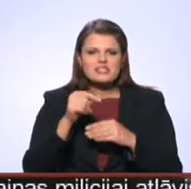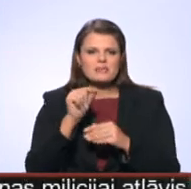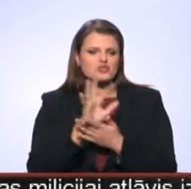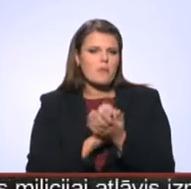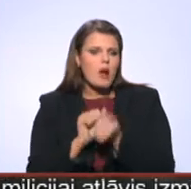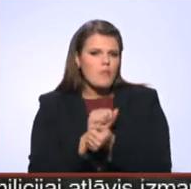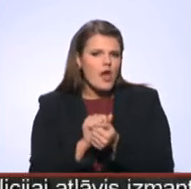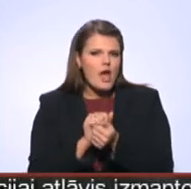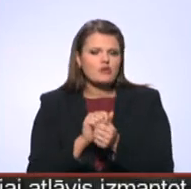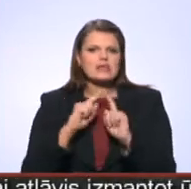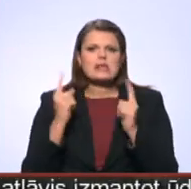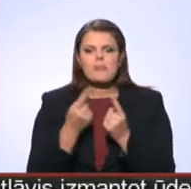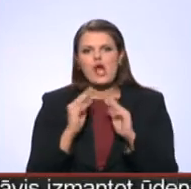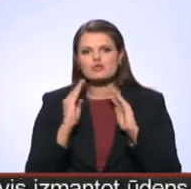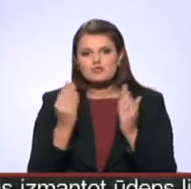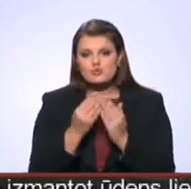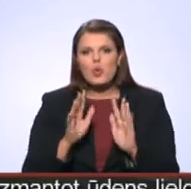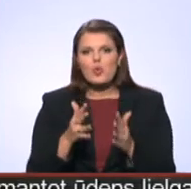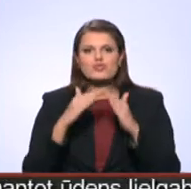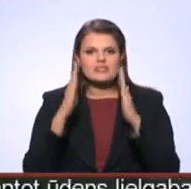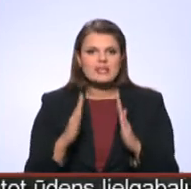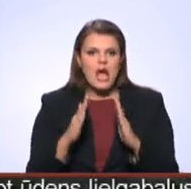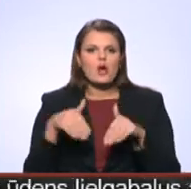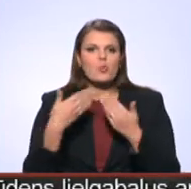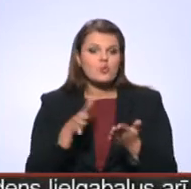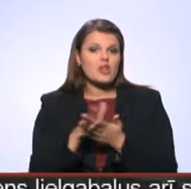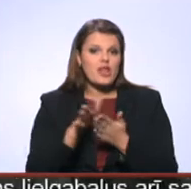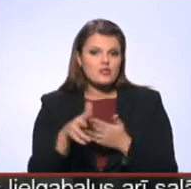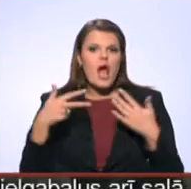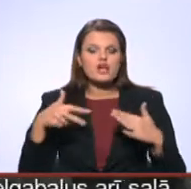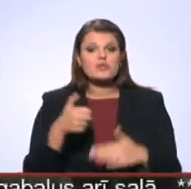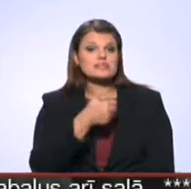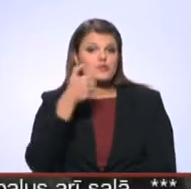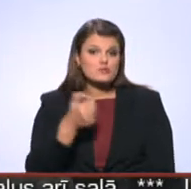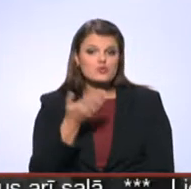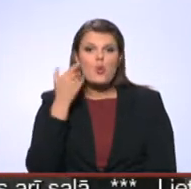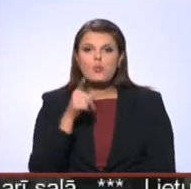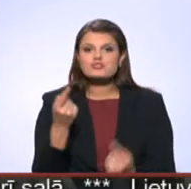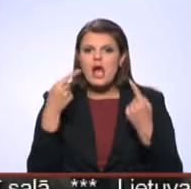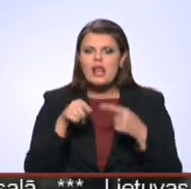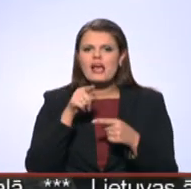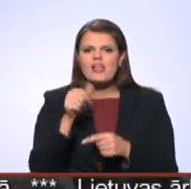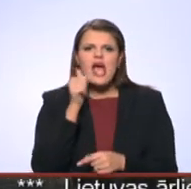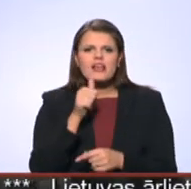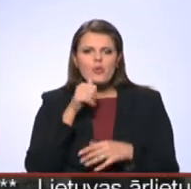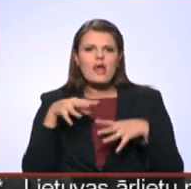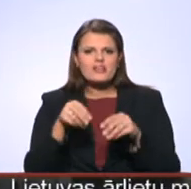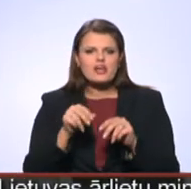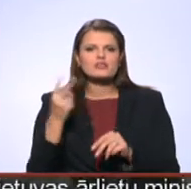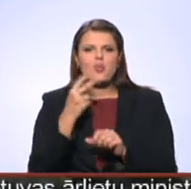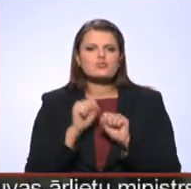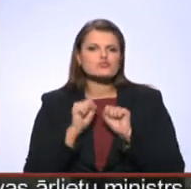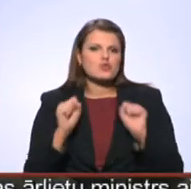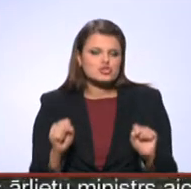ap skursenu. Kurtu sēka eksploatācijā nodot jau 80. Gados un kopš tā laika tajā regulāri veikts